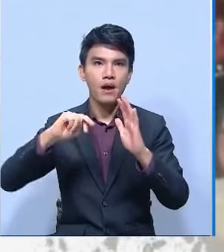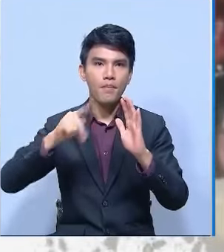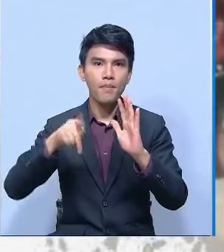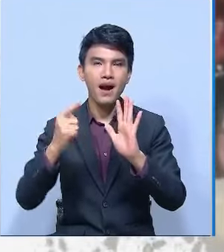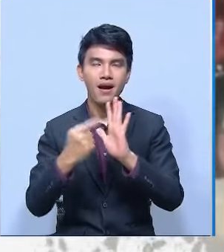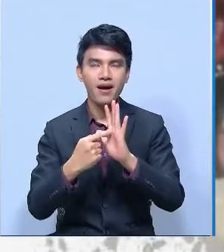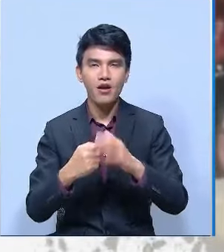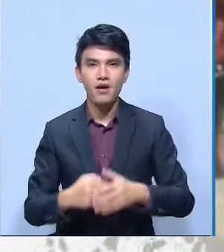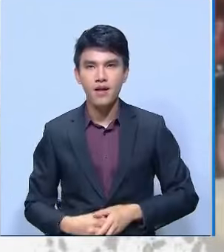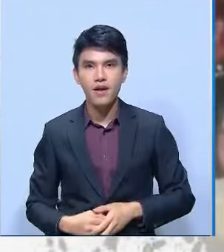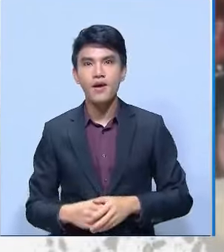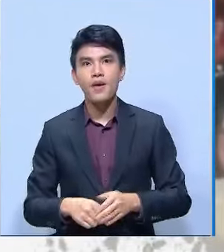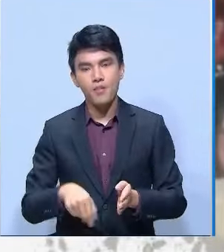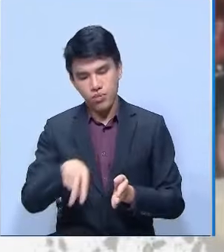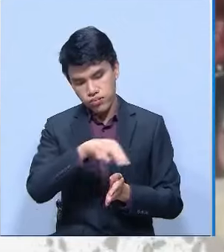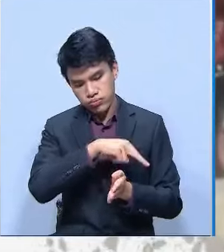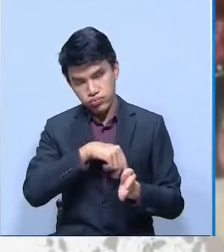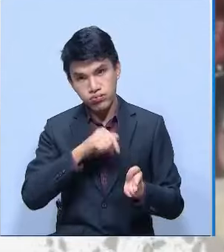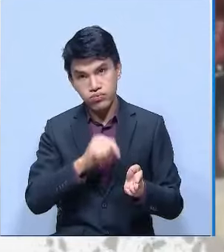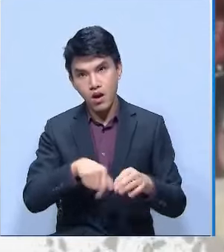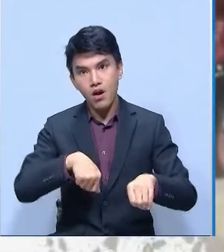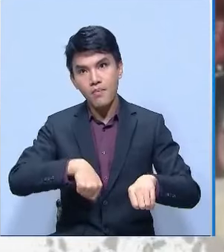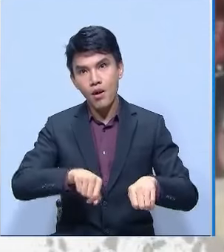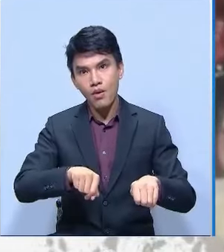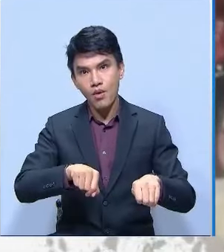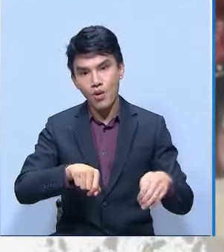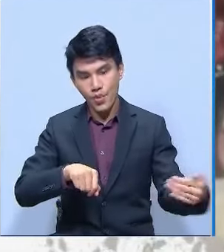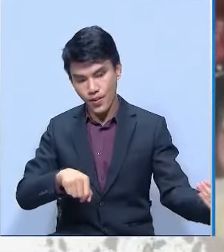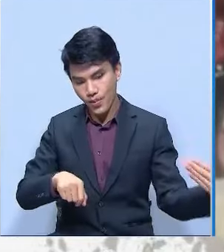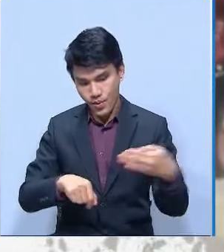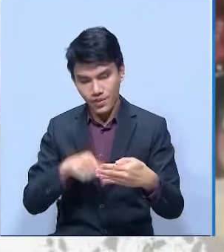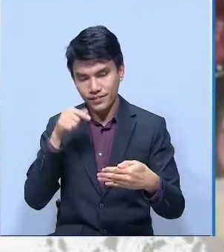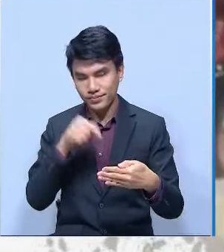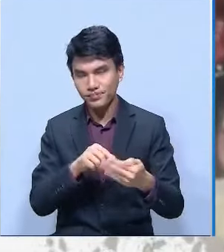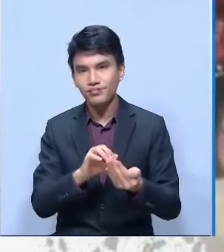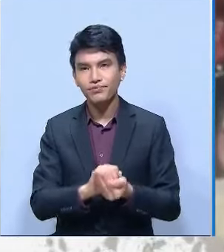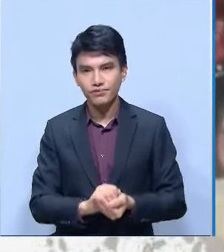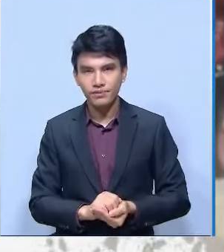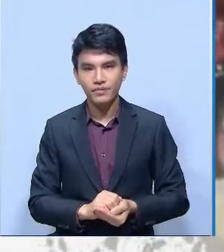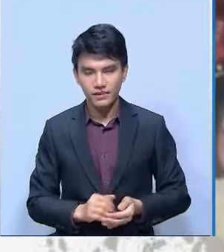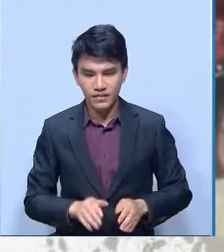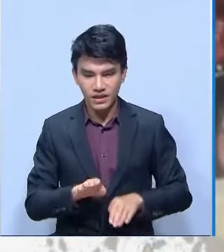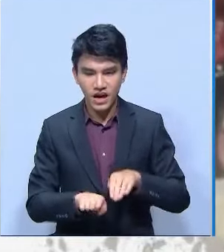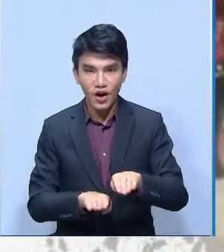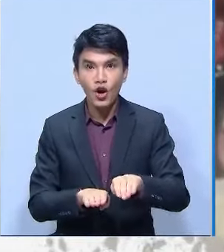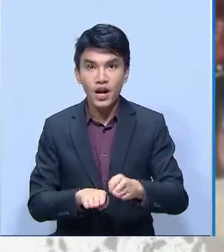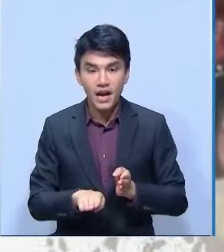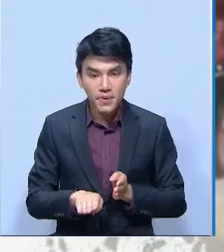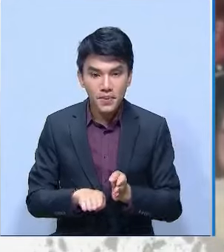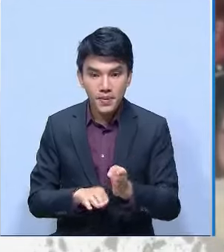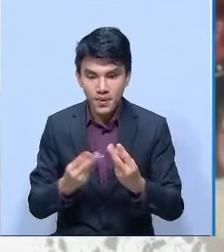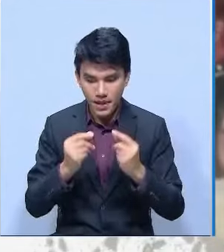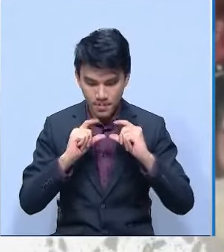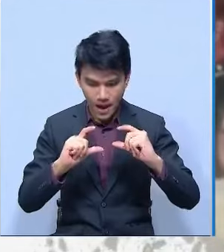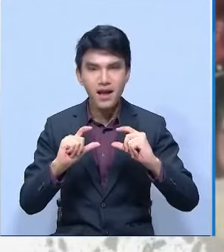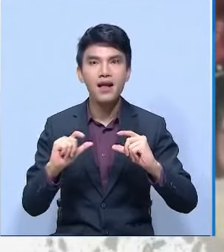การเรียกตรวจค้นรถจักรยานยนต์ที่ขี่ย้อนสอนมาย้อนสอนบนทางเท้าแล้วหนึ่งไม่ติดแผ่นป้